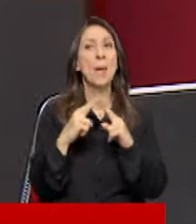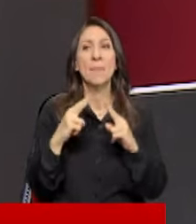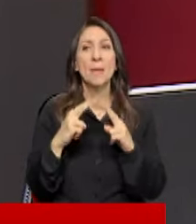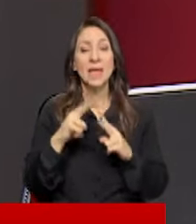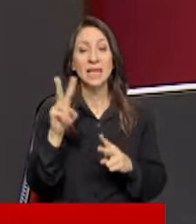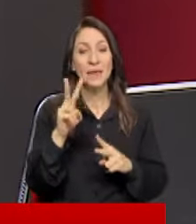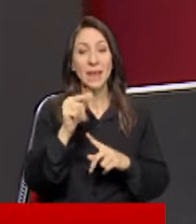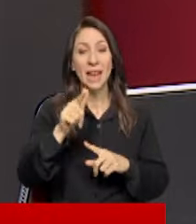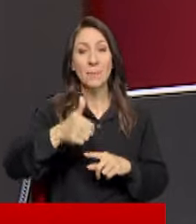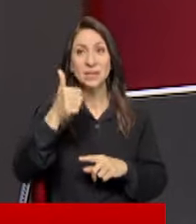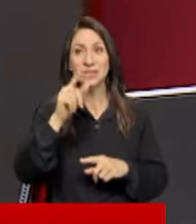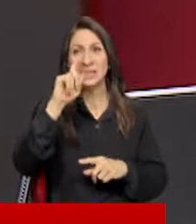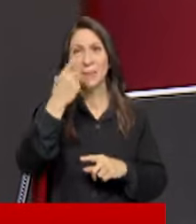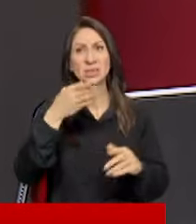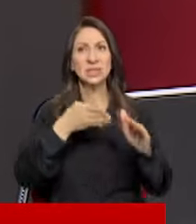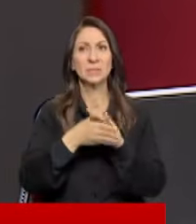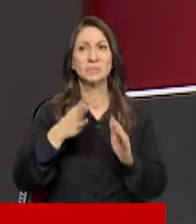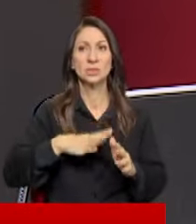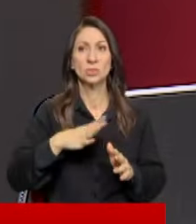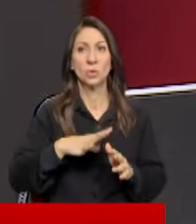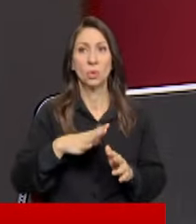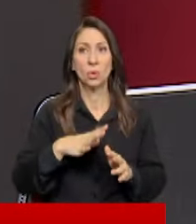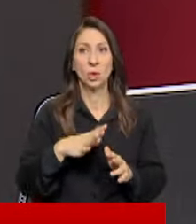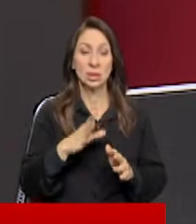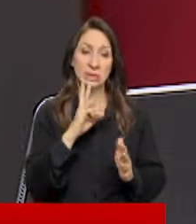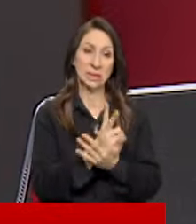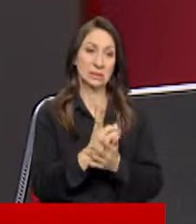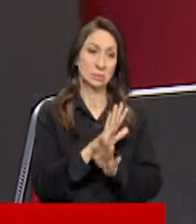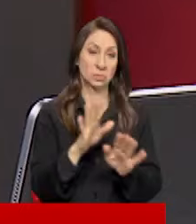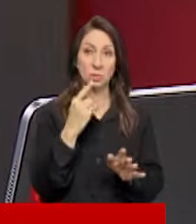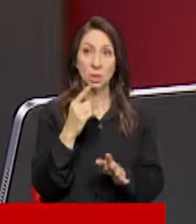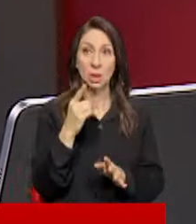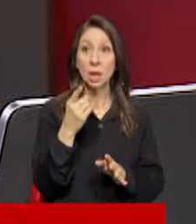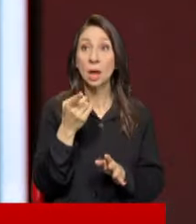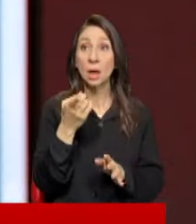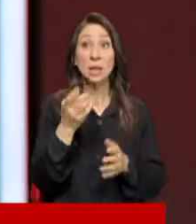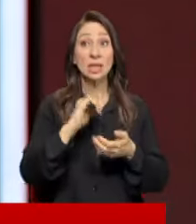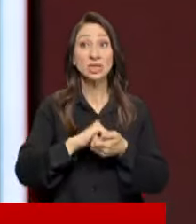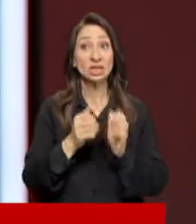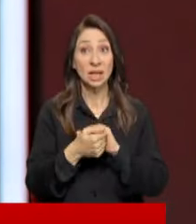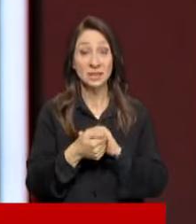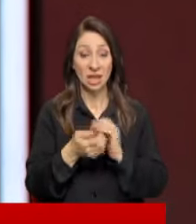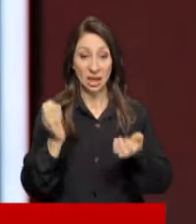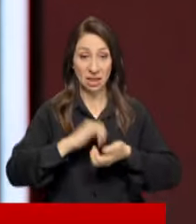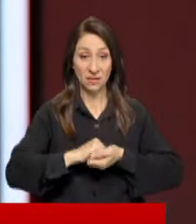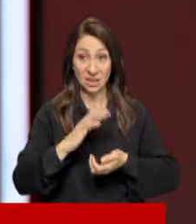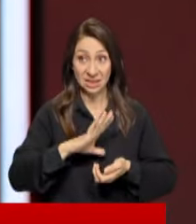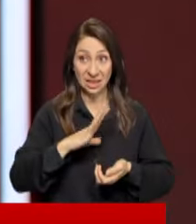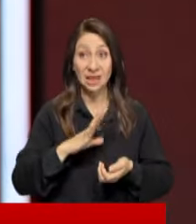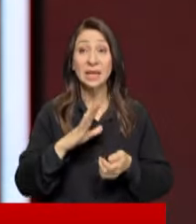20 il başkanımız tek başımıza girmemizi istiyor. Kesinlikle dedi. Bu durumda teşkilat ittifak istedi.